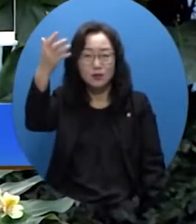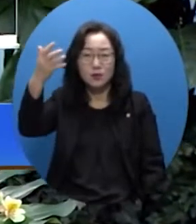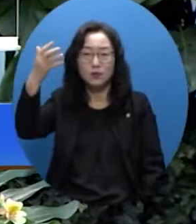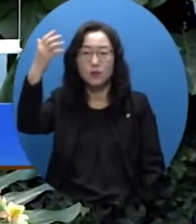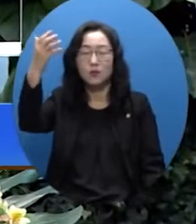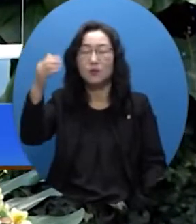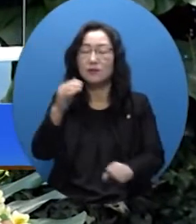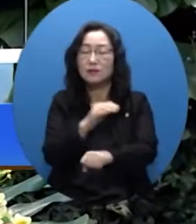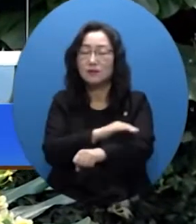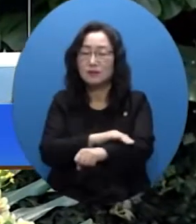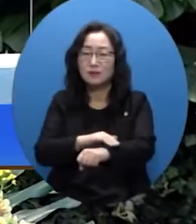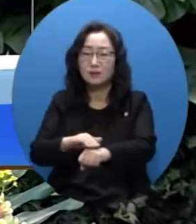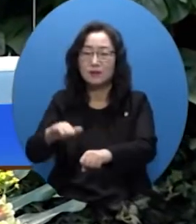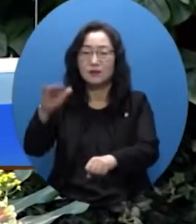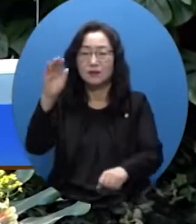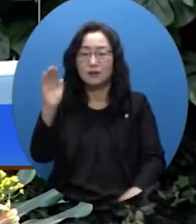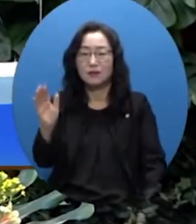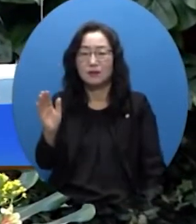love